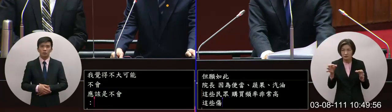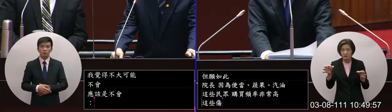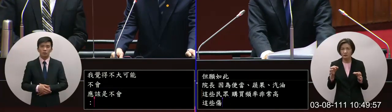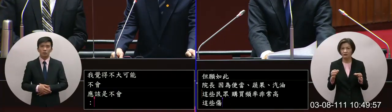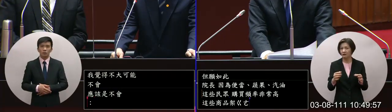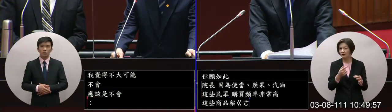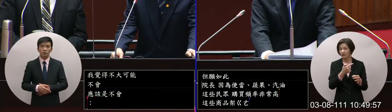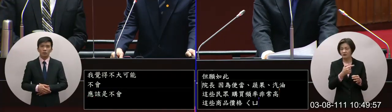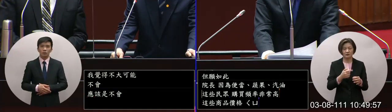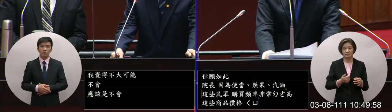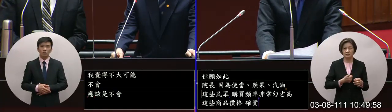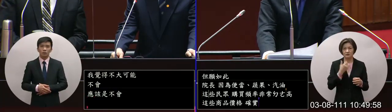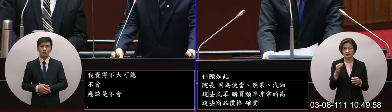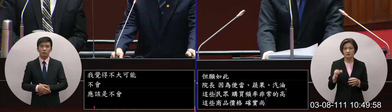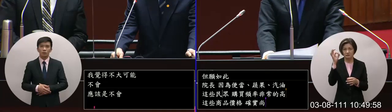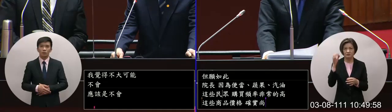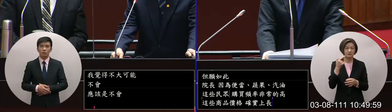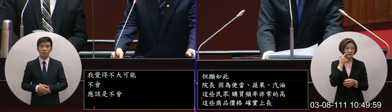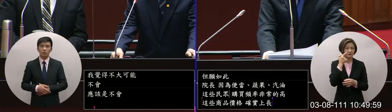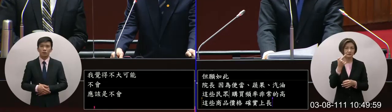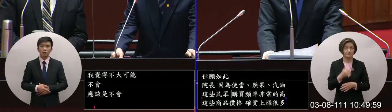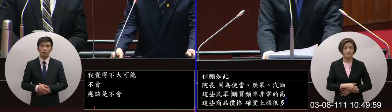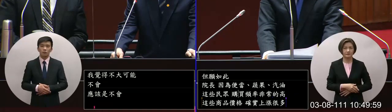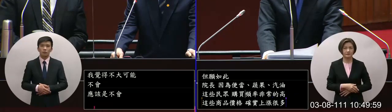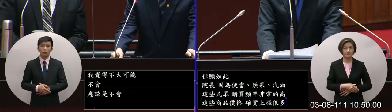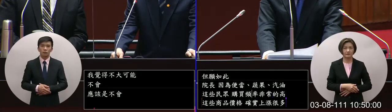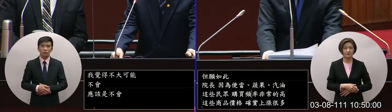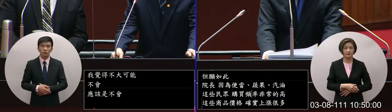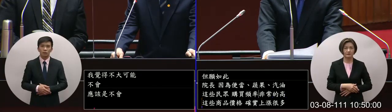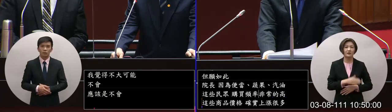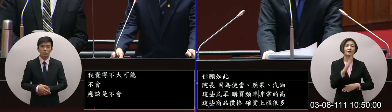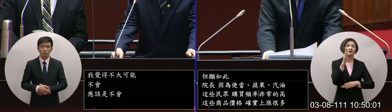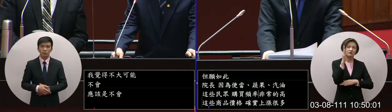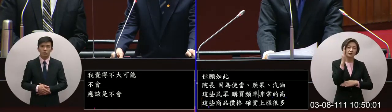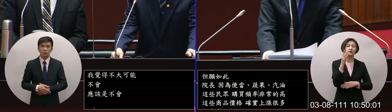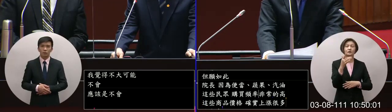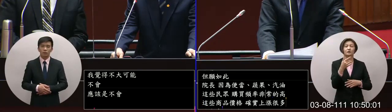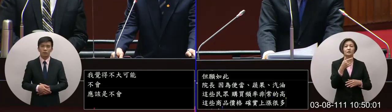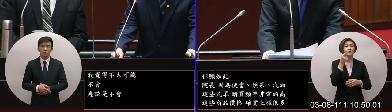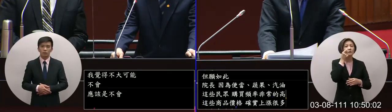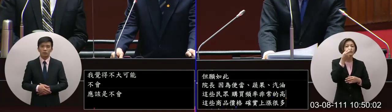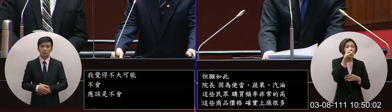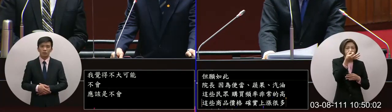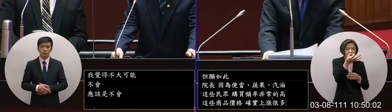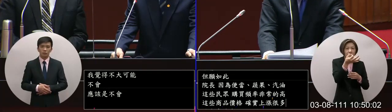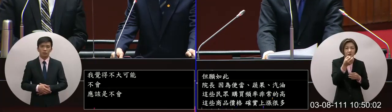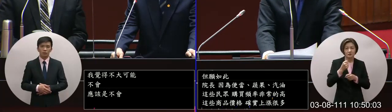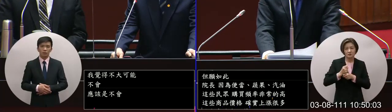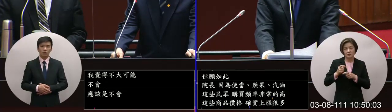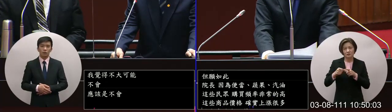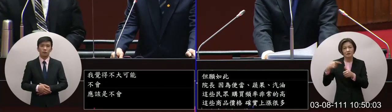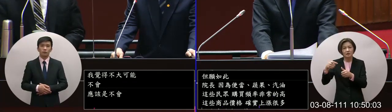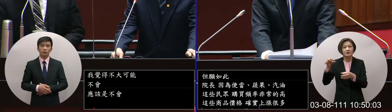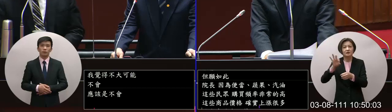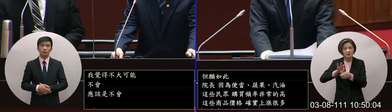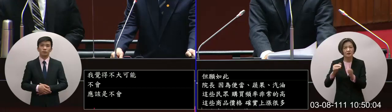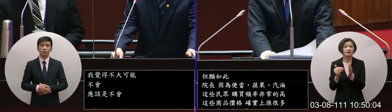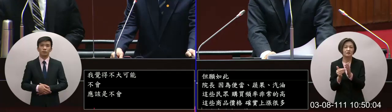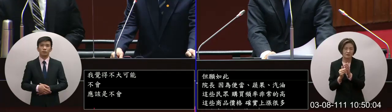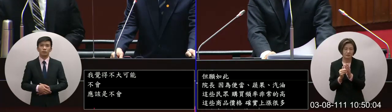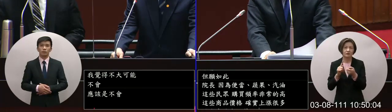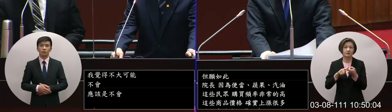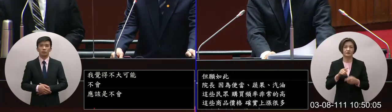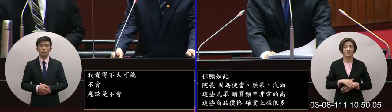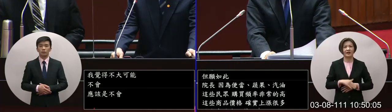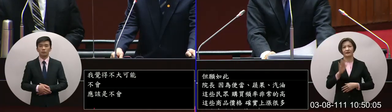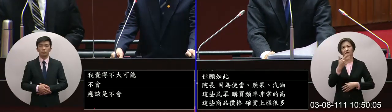涨了很多哦。而且政府当然有加薪4%，但是其实这些这个